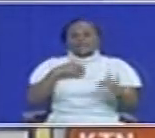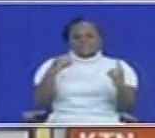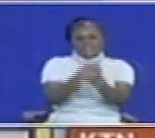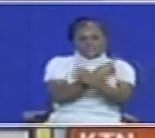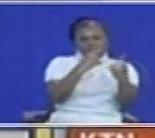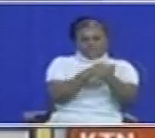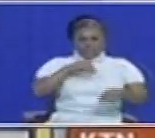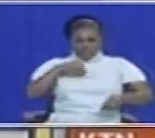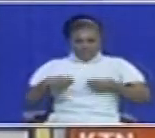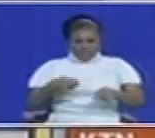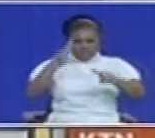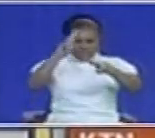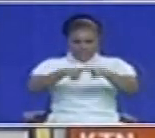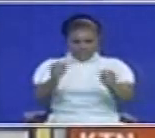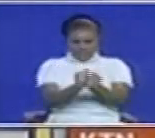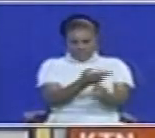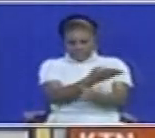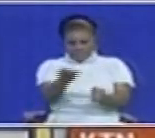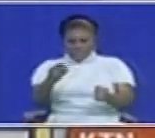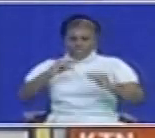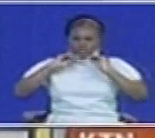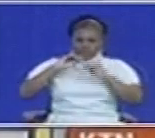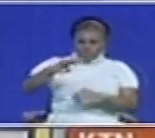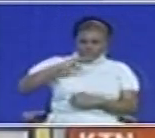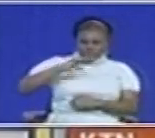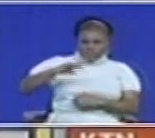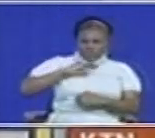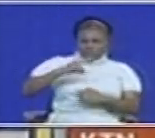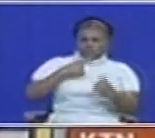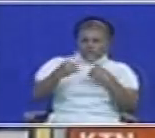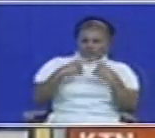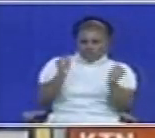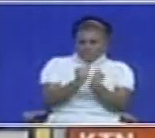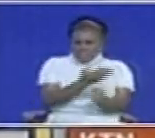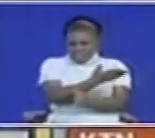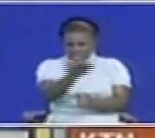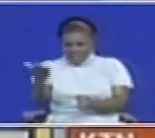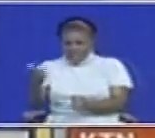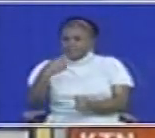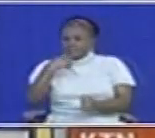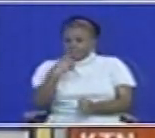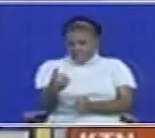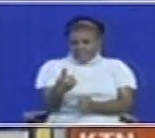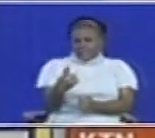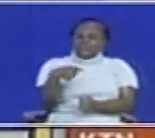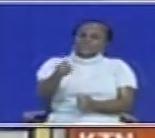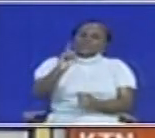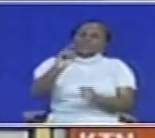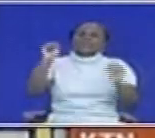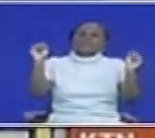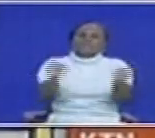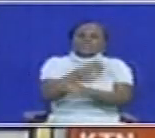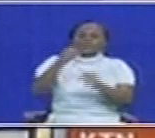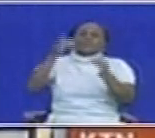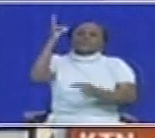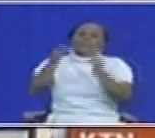and I sat them down and I spoke to them and I told them, you cannot depend